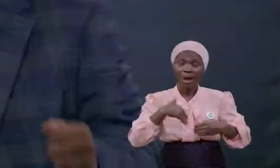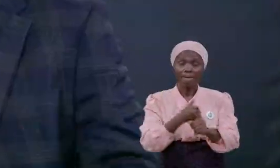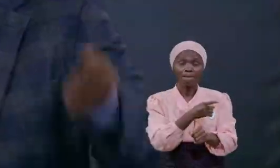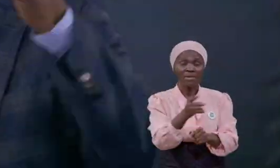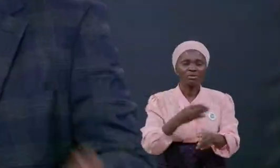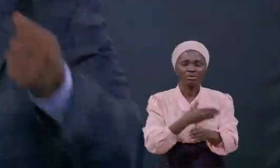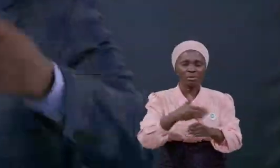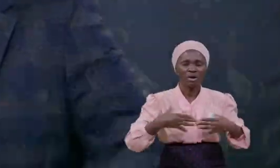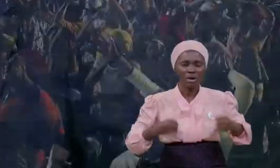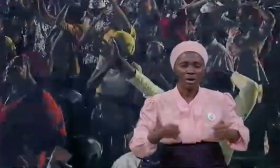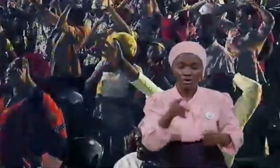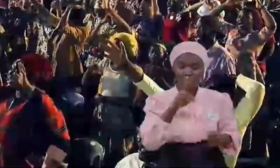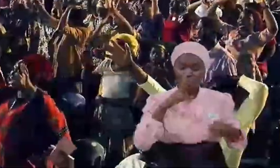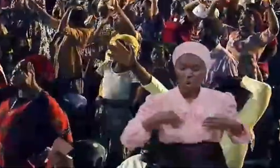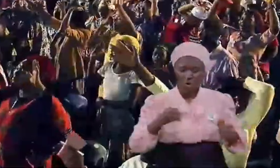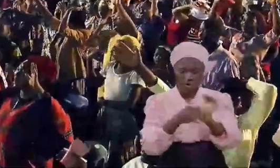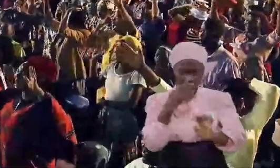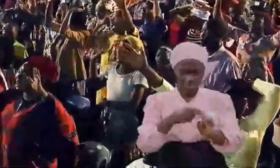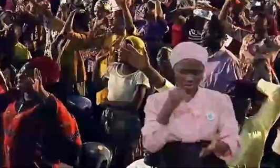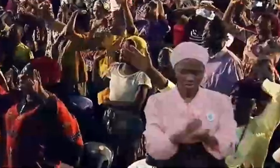Je suis guéri.